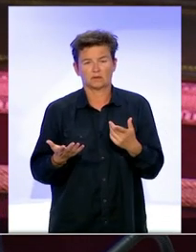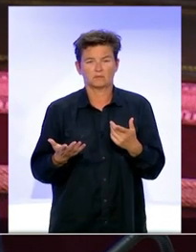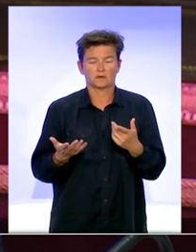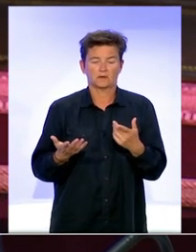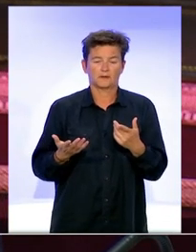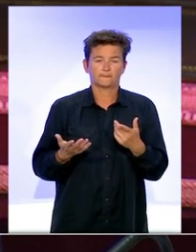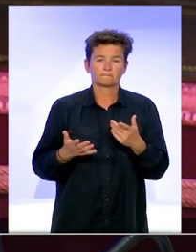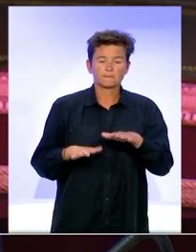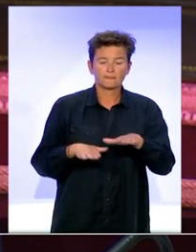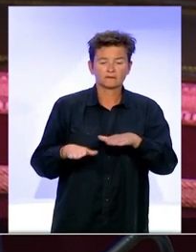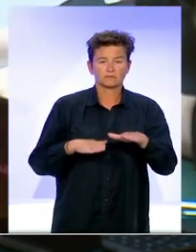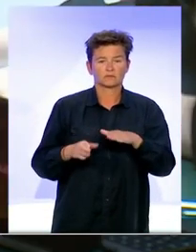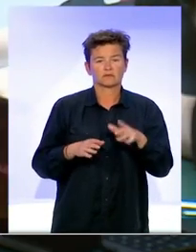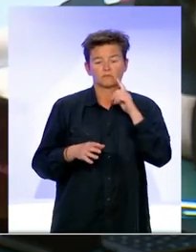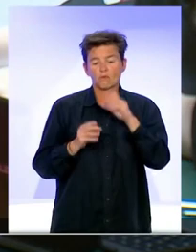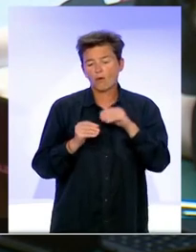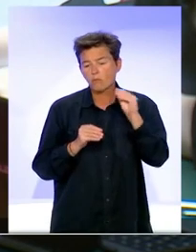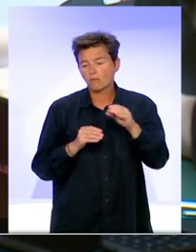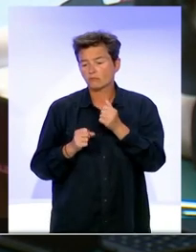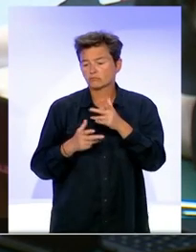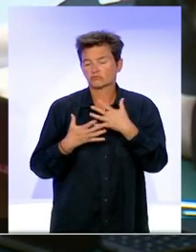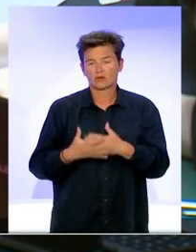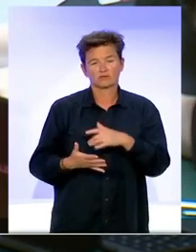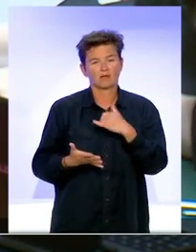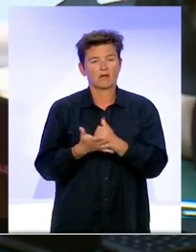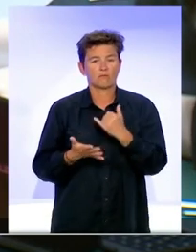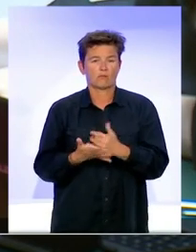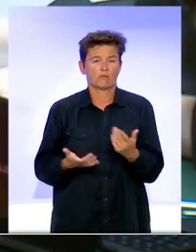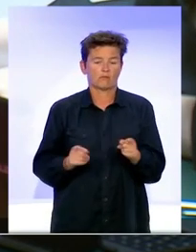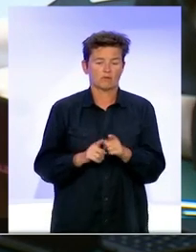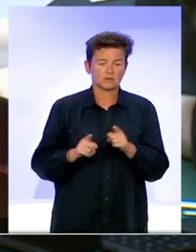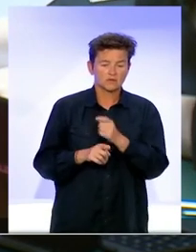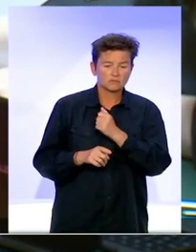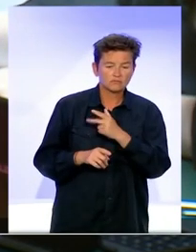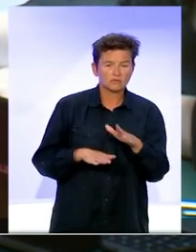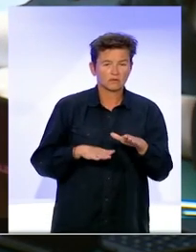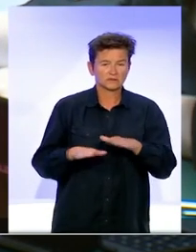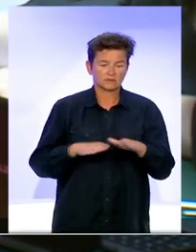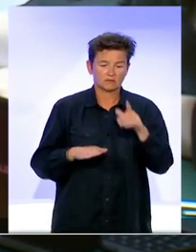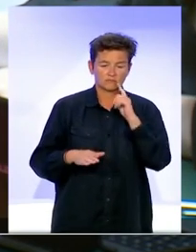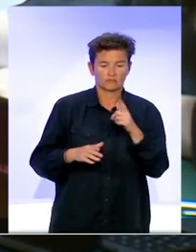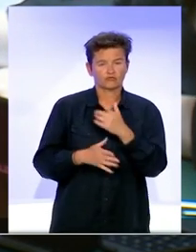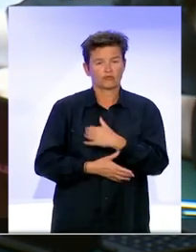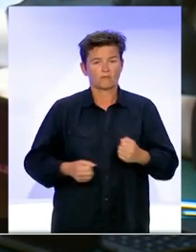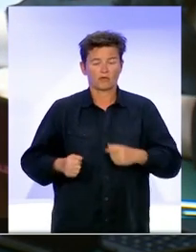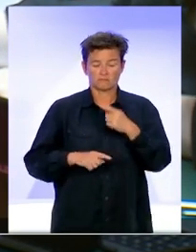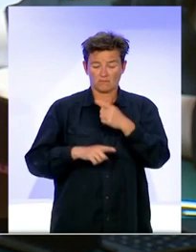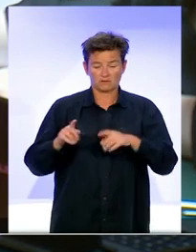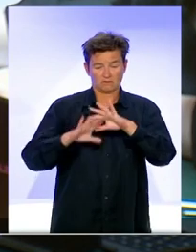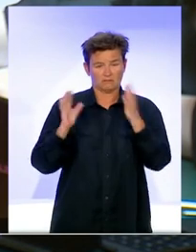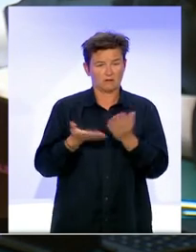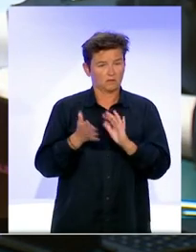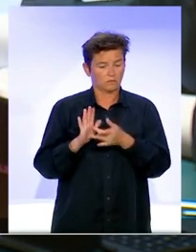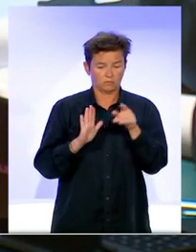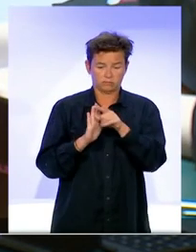les dispositifs de report d'un certain nombre de charges fiscales, les dispositifs d'accès au chômage partiel, bref, tous ces dispositifs qui